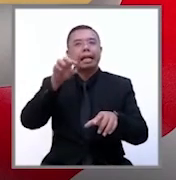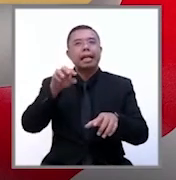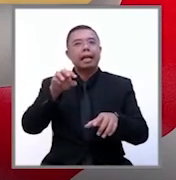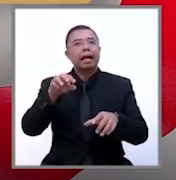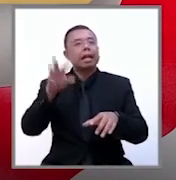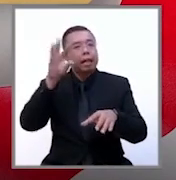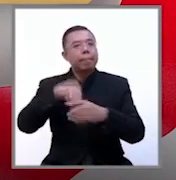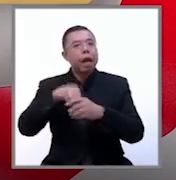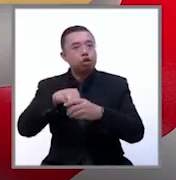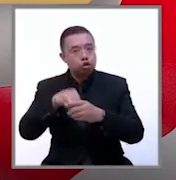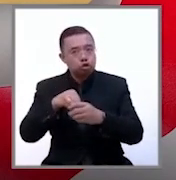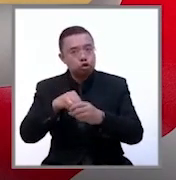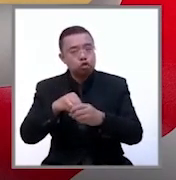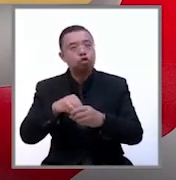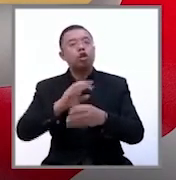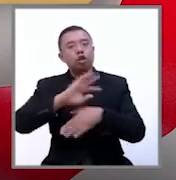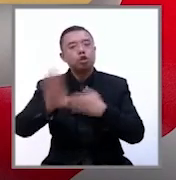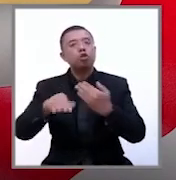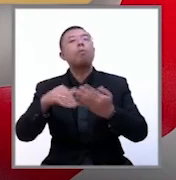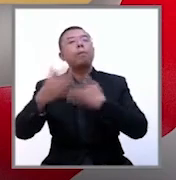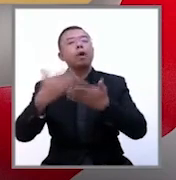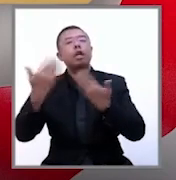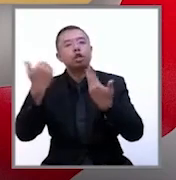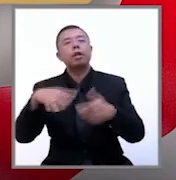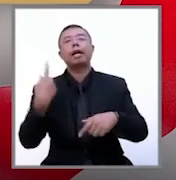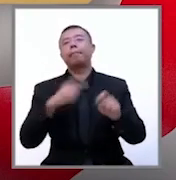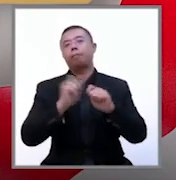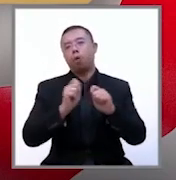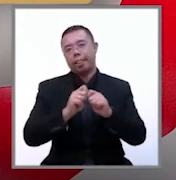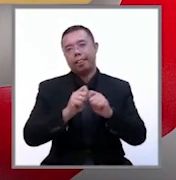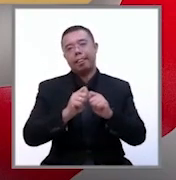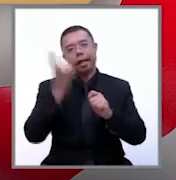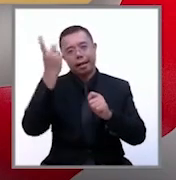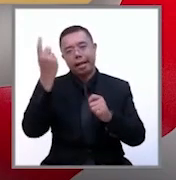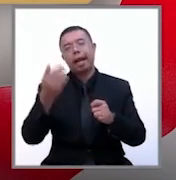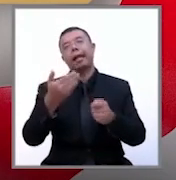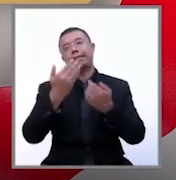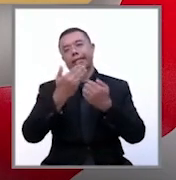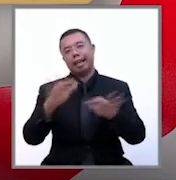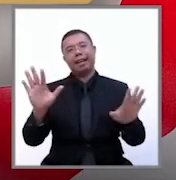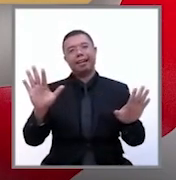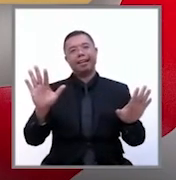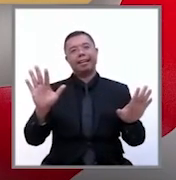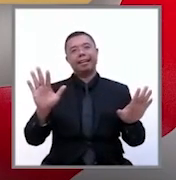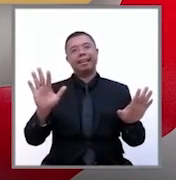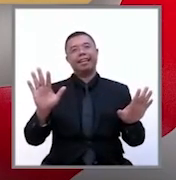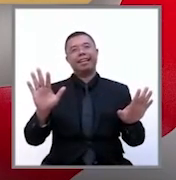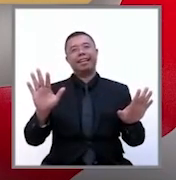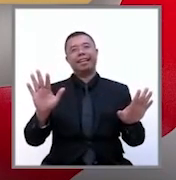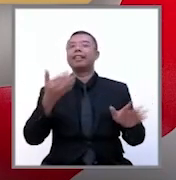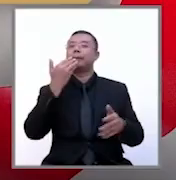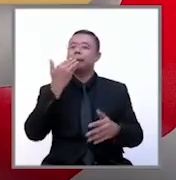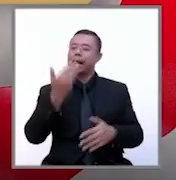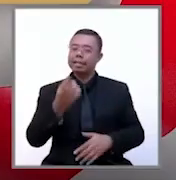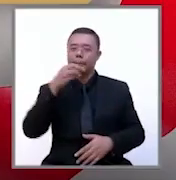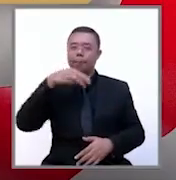apa yang sudah kami rencanakan selesai Oke Baik terima kasih